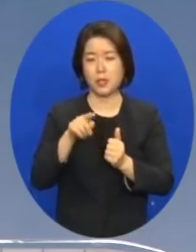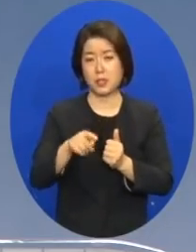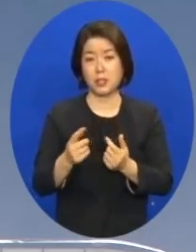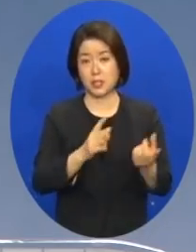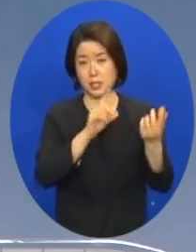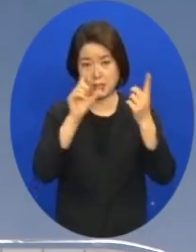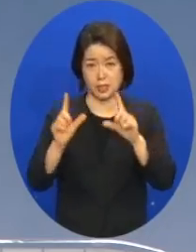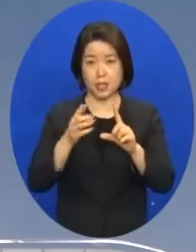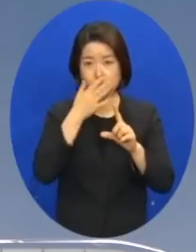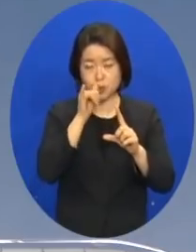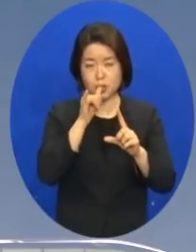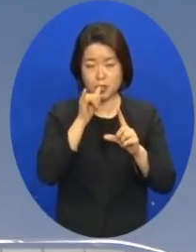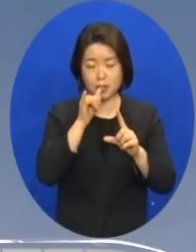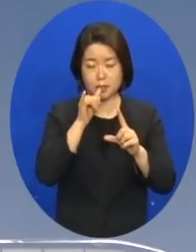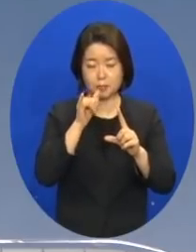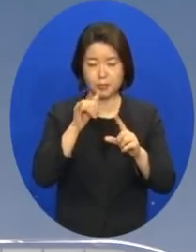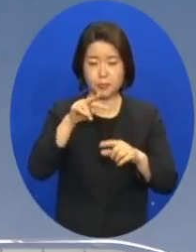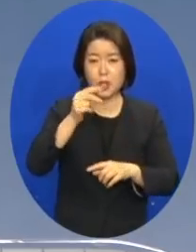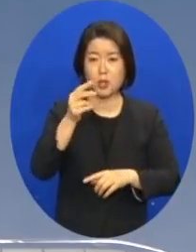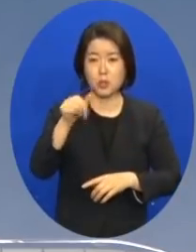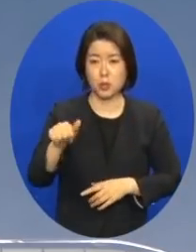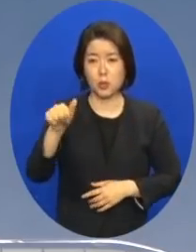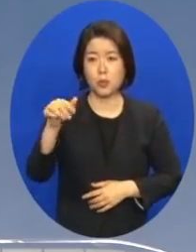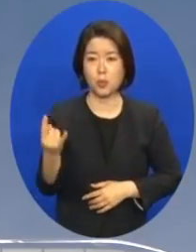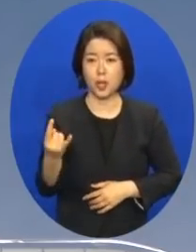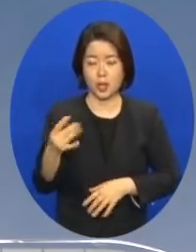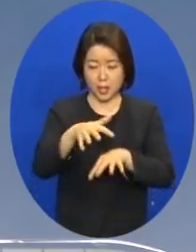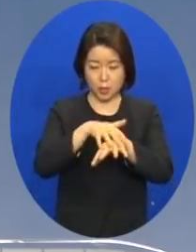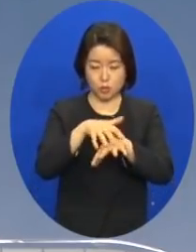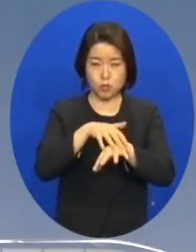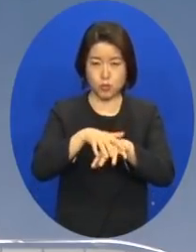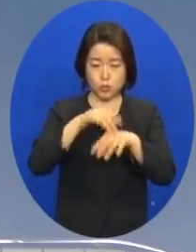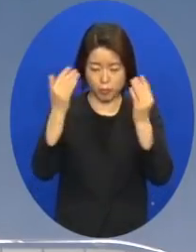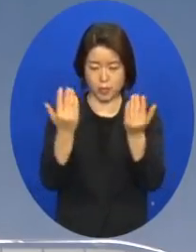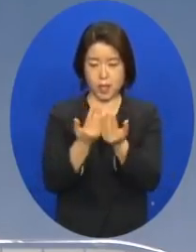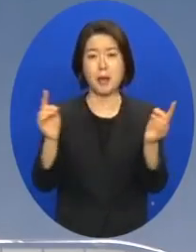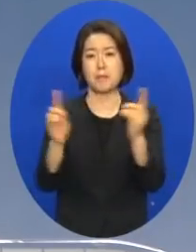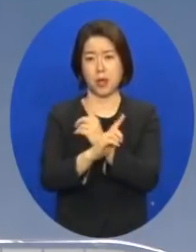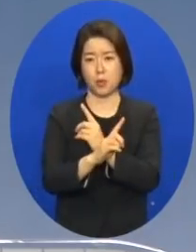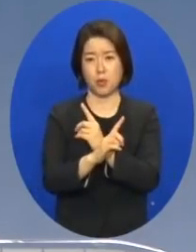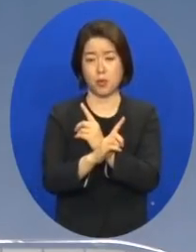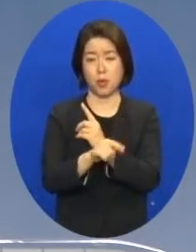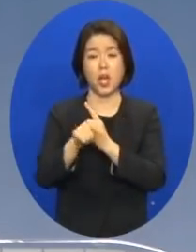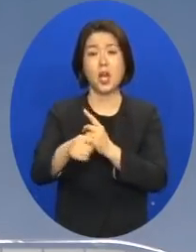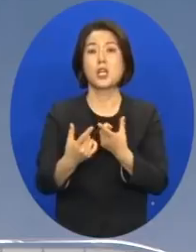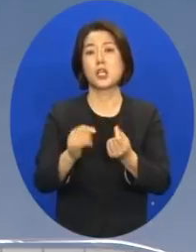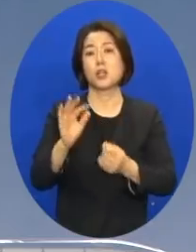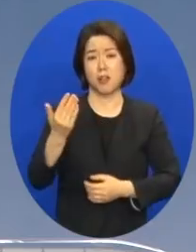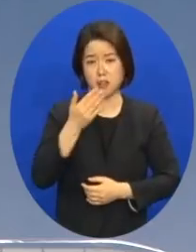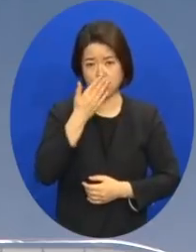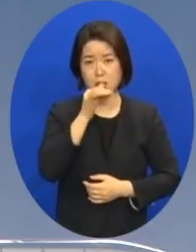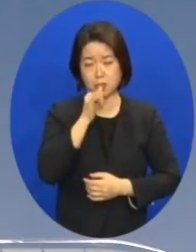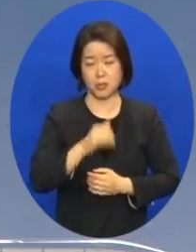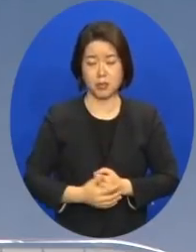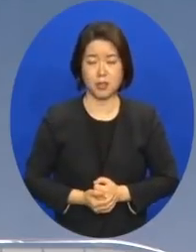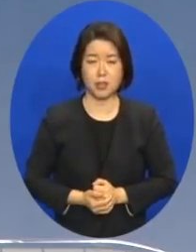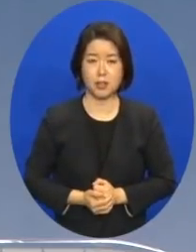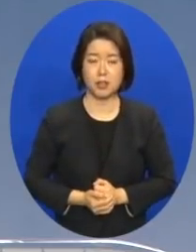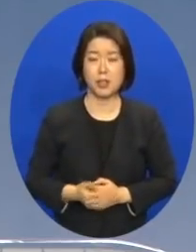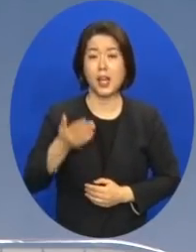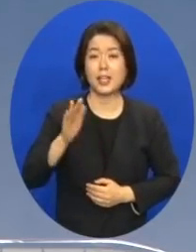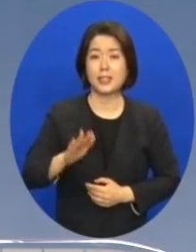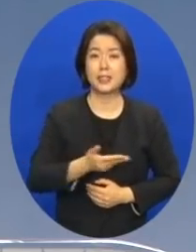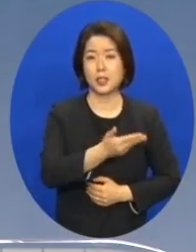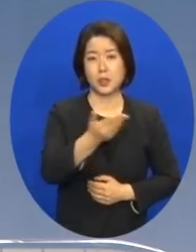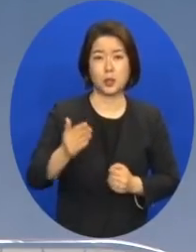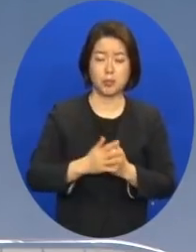살도록 우리 속회 구조 전체를 바꾸자. 그럴 수밖에 없는 상황이 된 거예요. 그런데